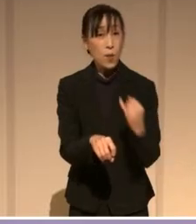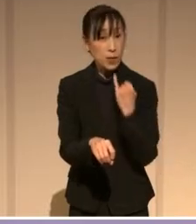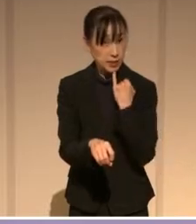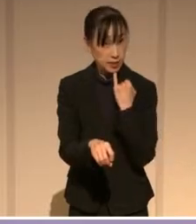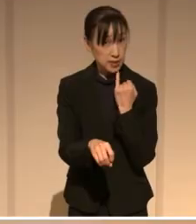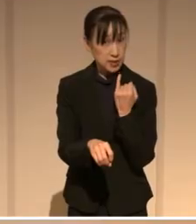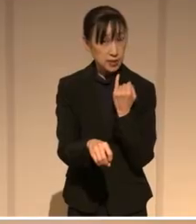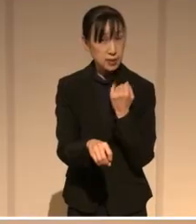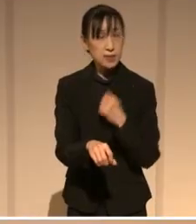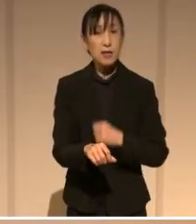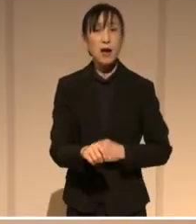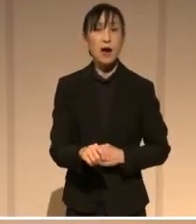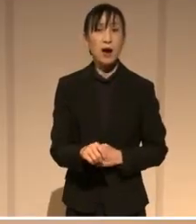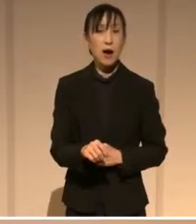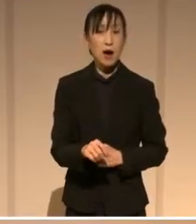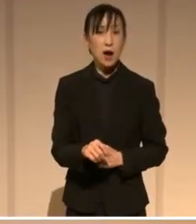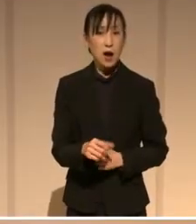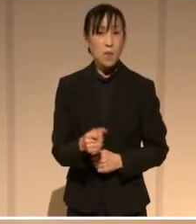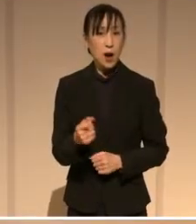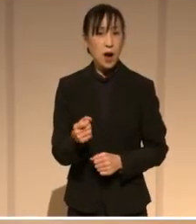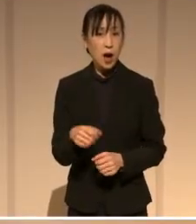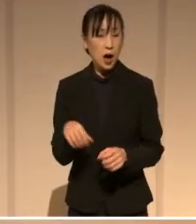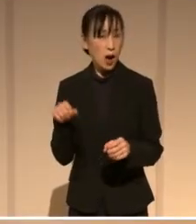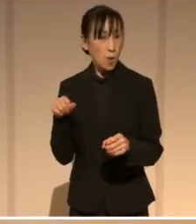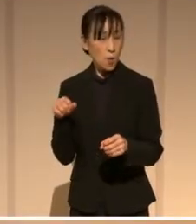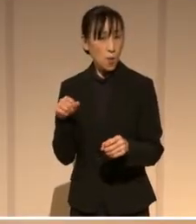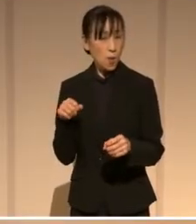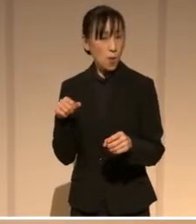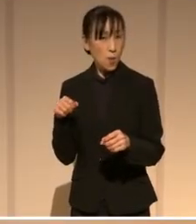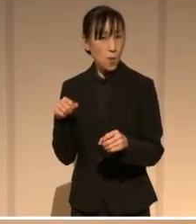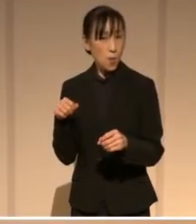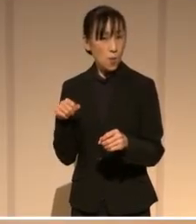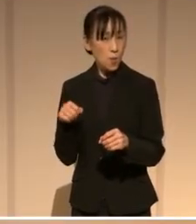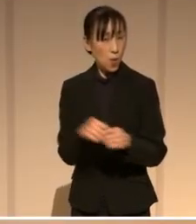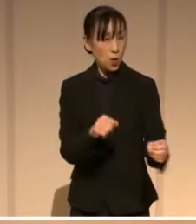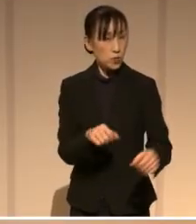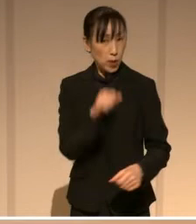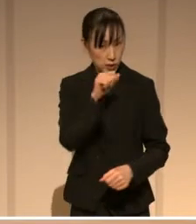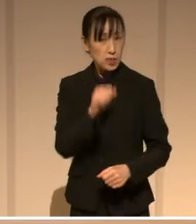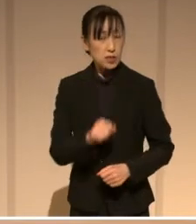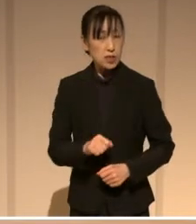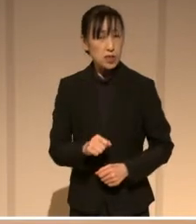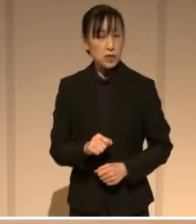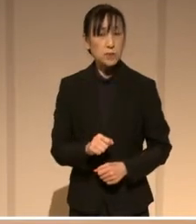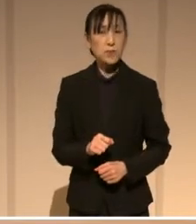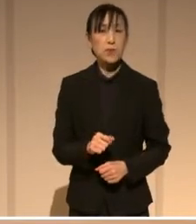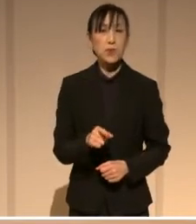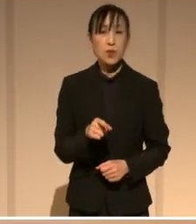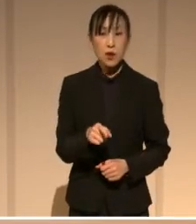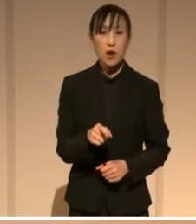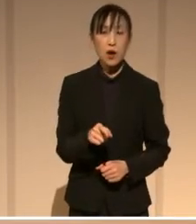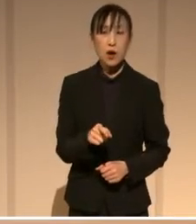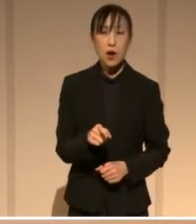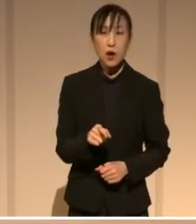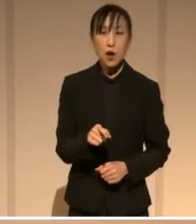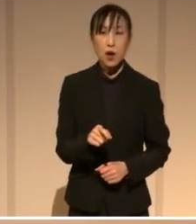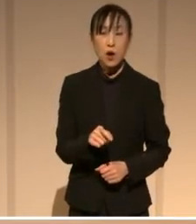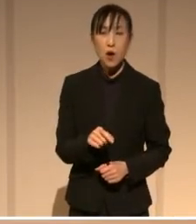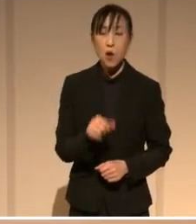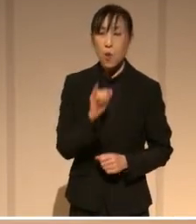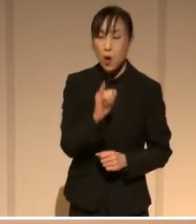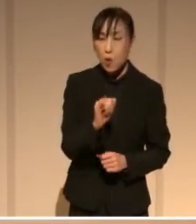ちょっと高速で当ててちゃんっにの買ったらは誤差とお前さんが